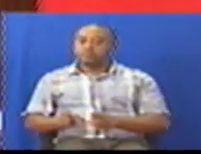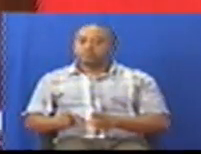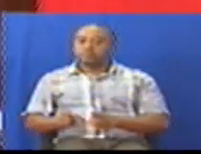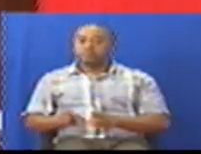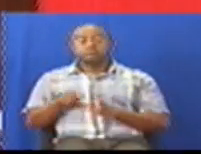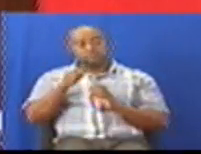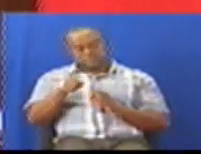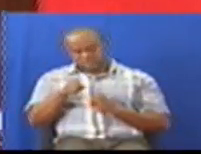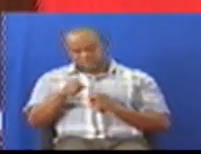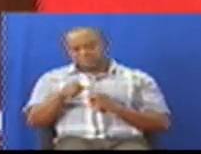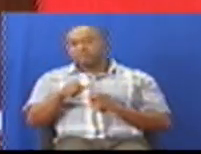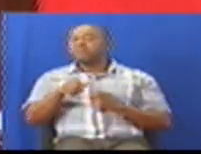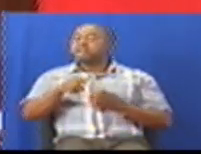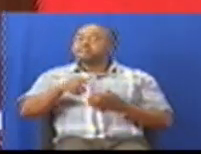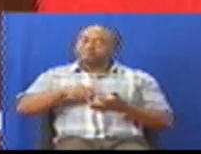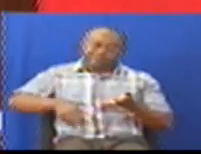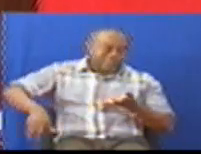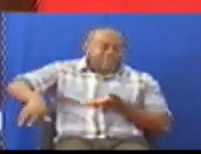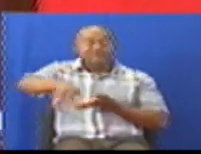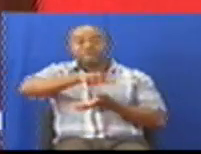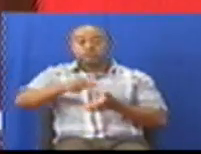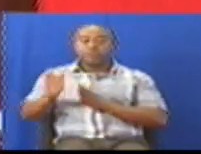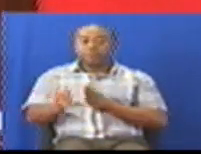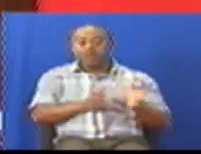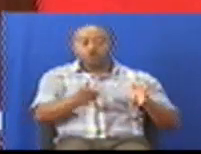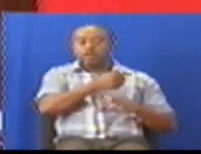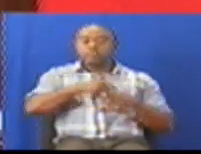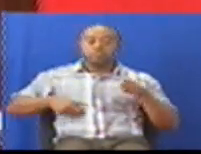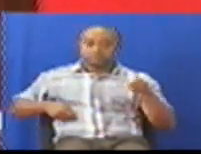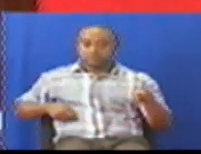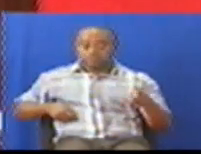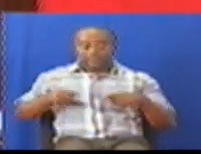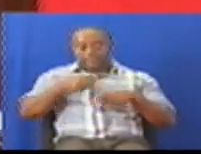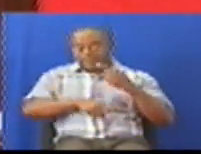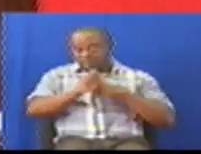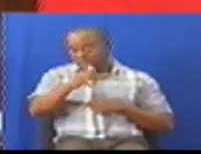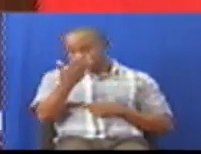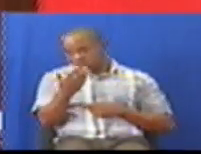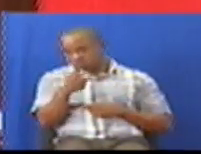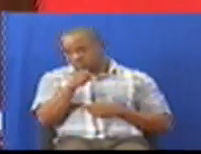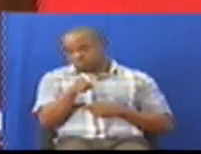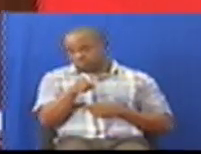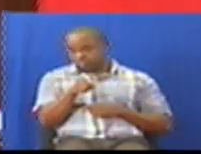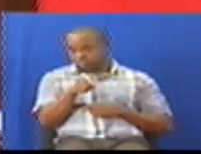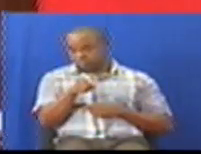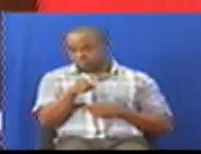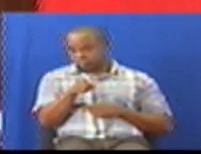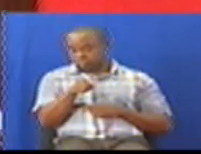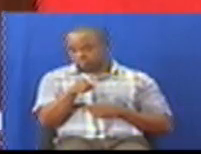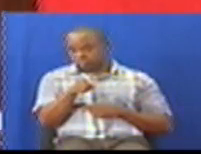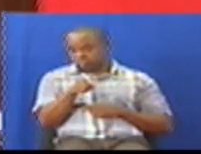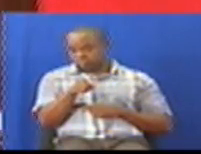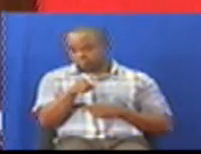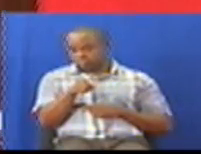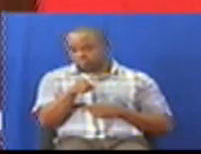imevuruga mipango ya rais ambayo alikuwa ameipanga katika miaka mitano, na katika miaka mitano tena iwe 10.